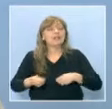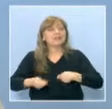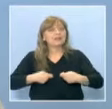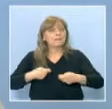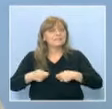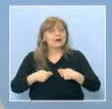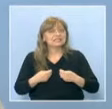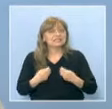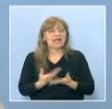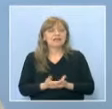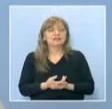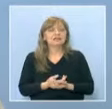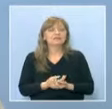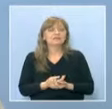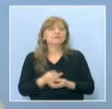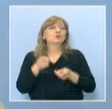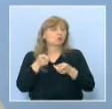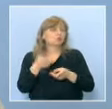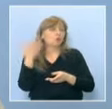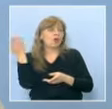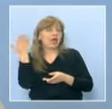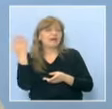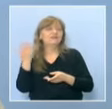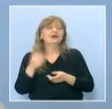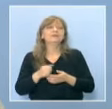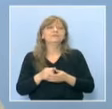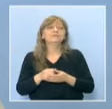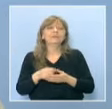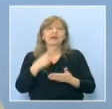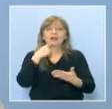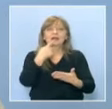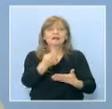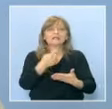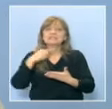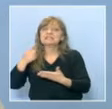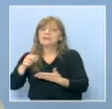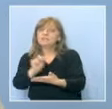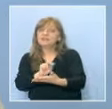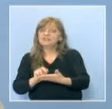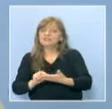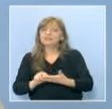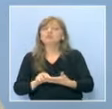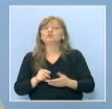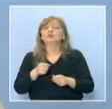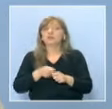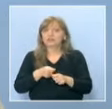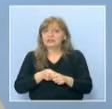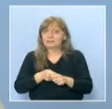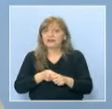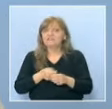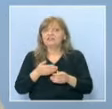децата, тогава анкетата, която беше проведена сред учениците, те бяха избрали целта да бъде